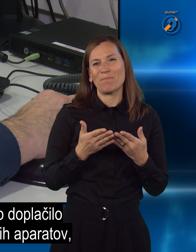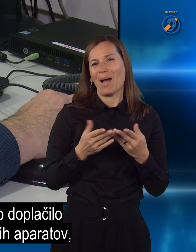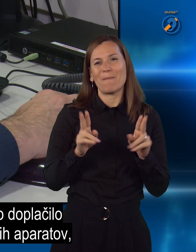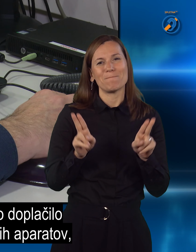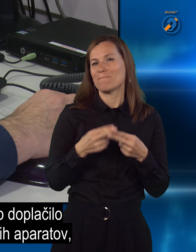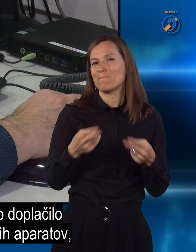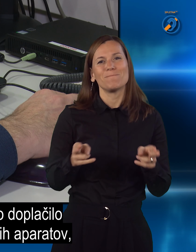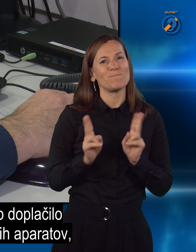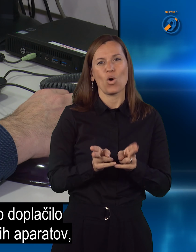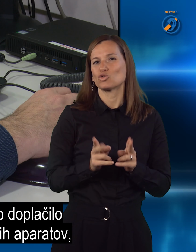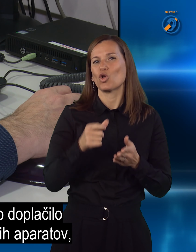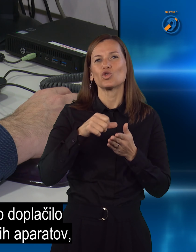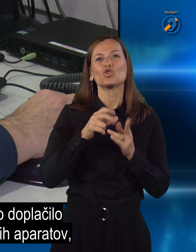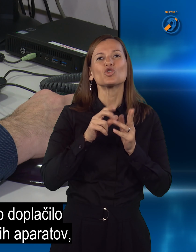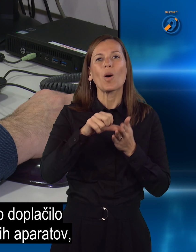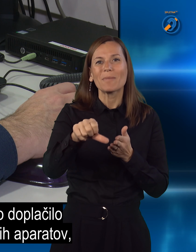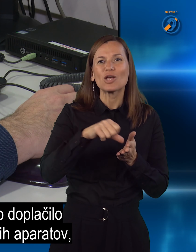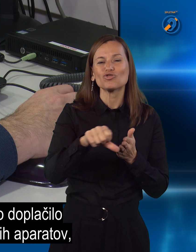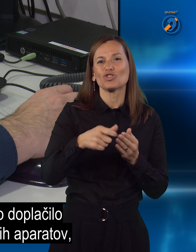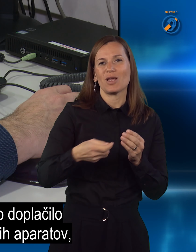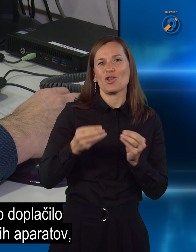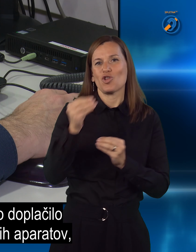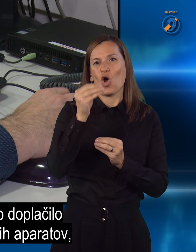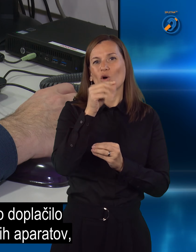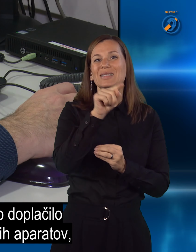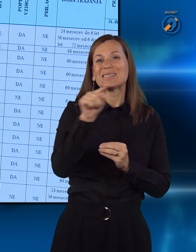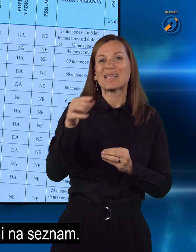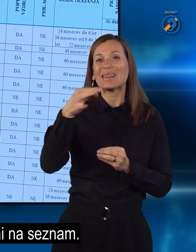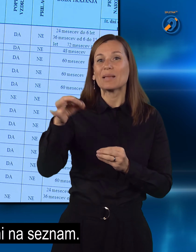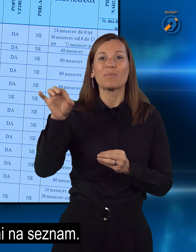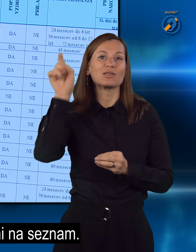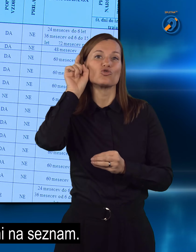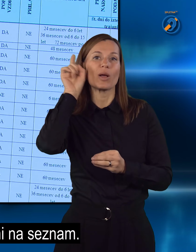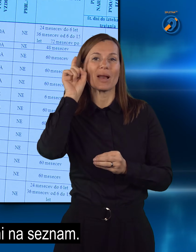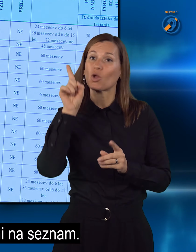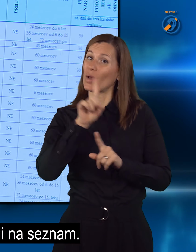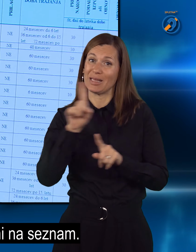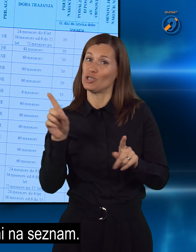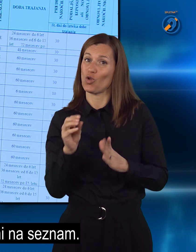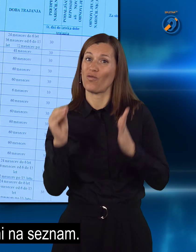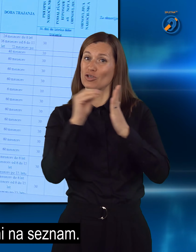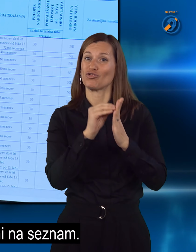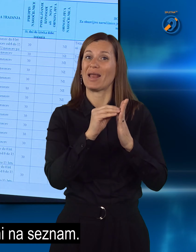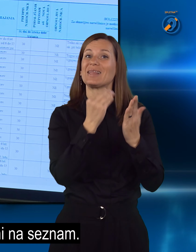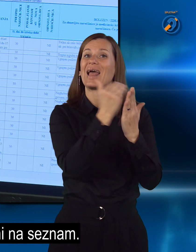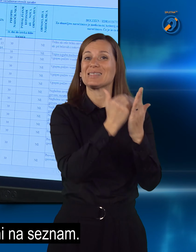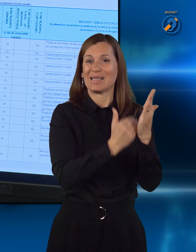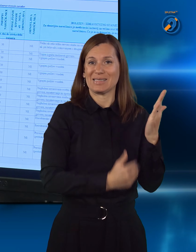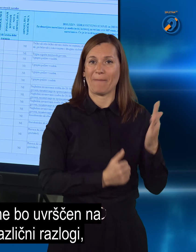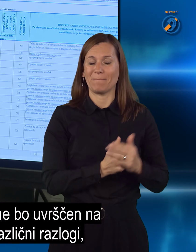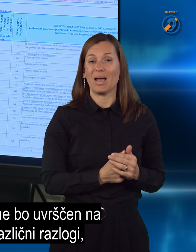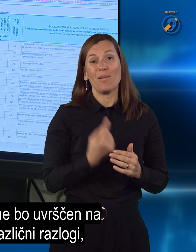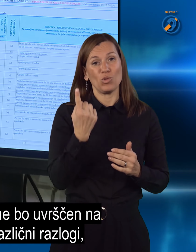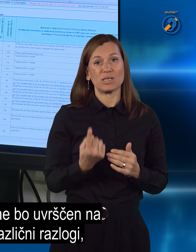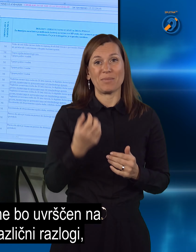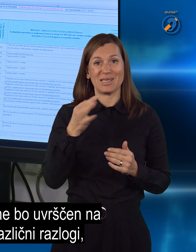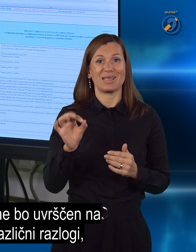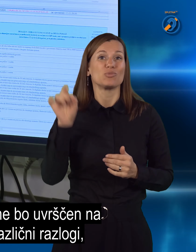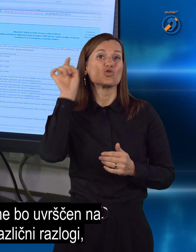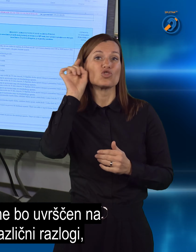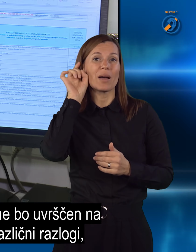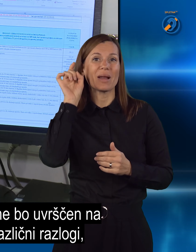Ne bo pa možno doplačilo za tiste tipe slušnih aparatov, ki ne bodo uvrščeni v seznam. Da posamezen tip